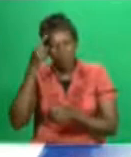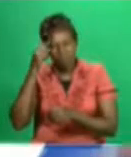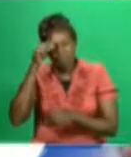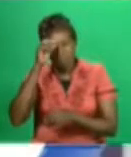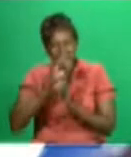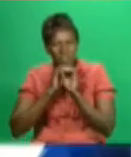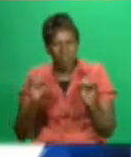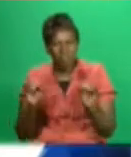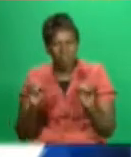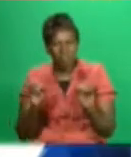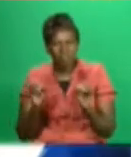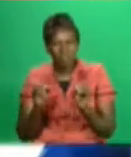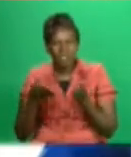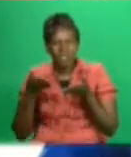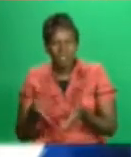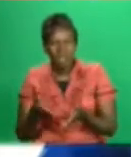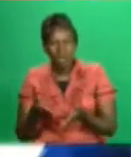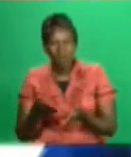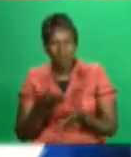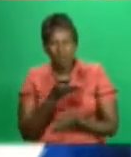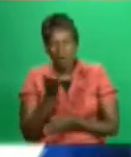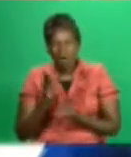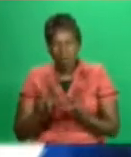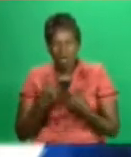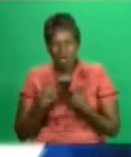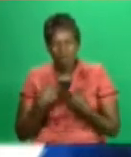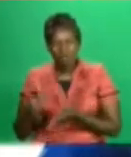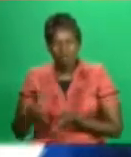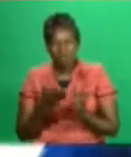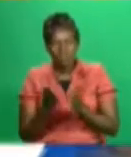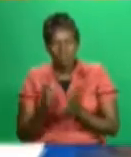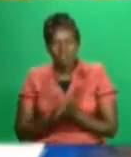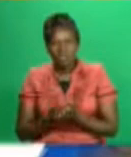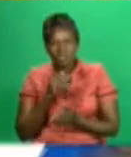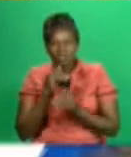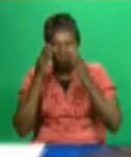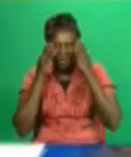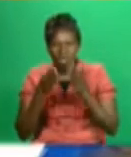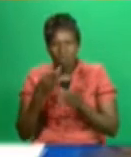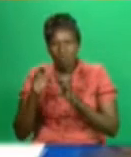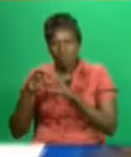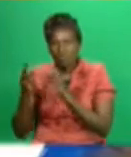na kaunti nzima ya Kilifi kwa sasa wana nafasi ya kubadilisha uongozi wa eneo hili, na sio kwa kuzingatia vyama vya